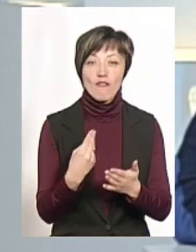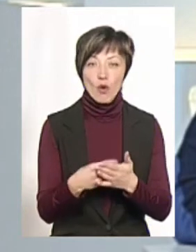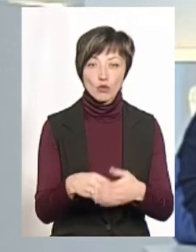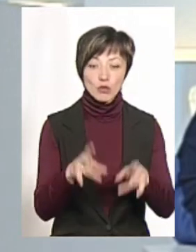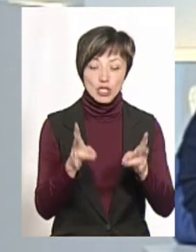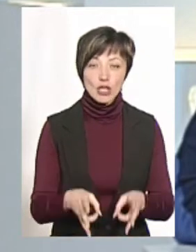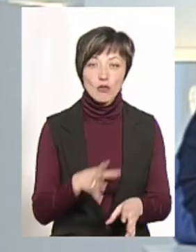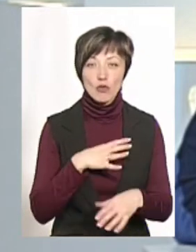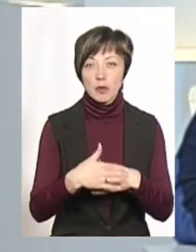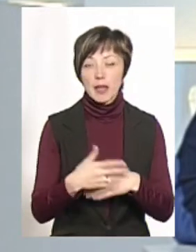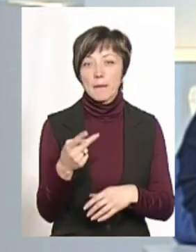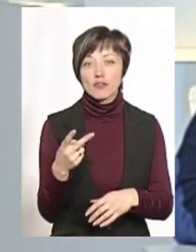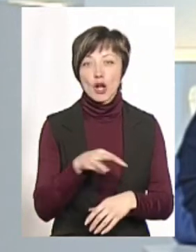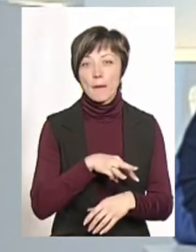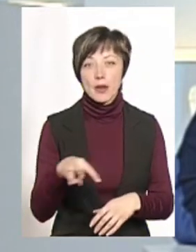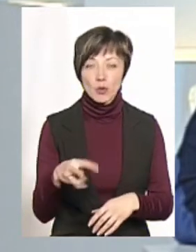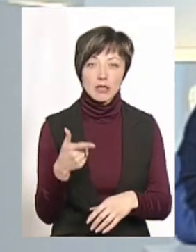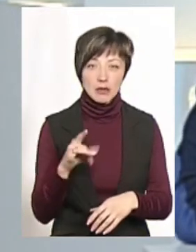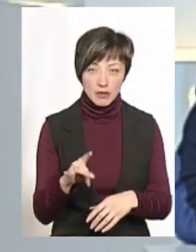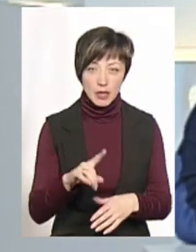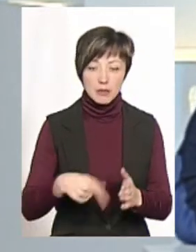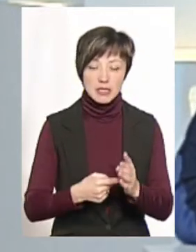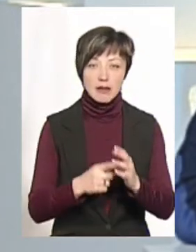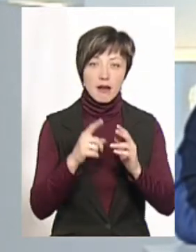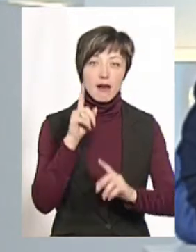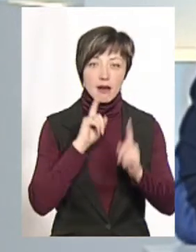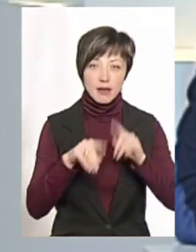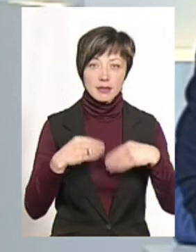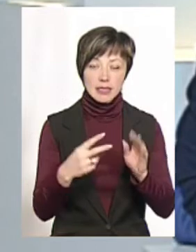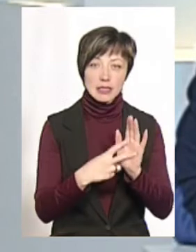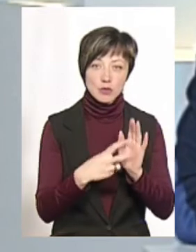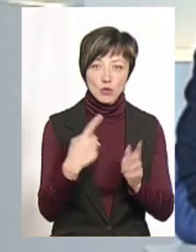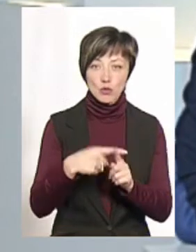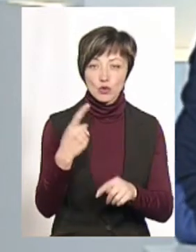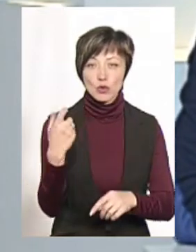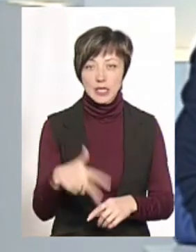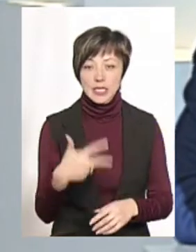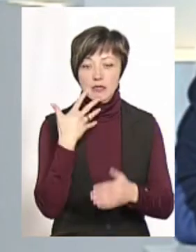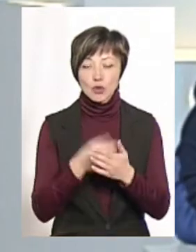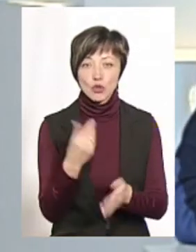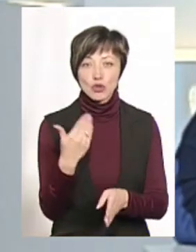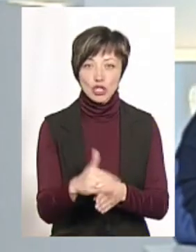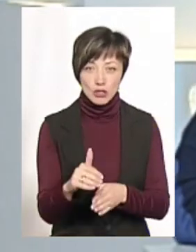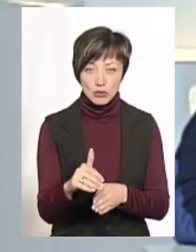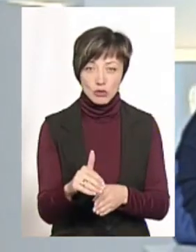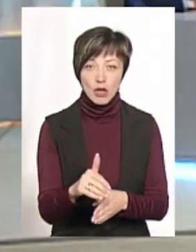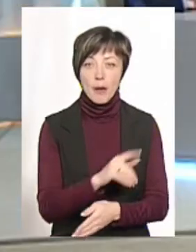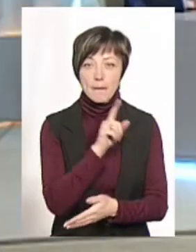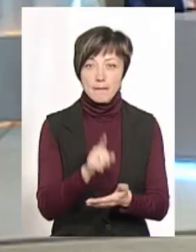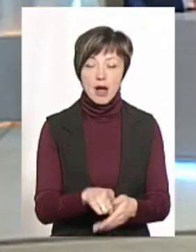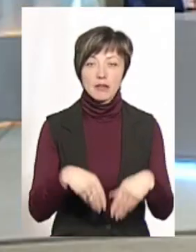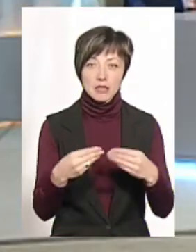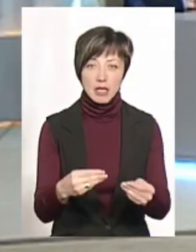постраждав, він був десь приблизно 1,5 мільйона гривень. Міська рада дала 700 плюс 130, свою частку мав